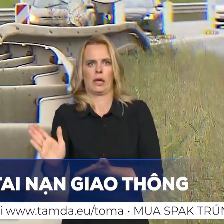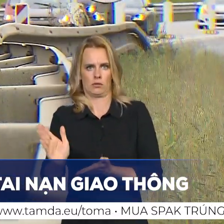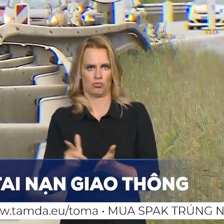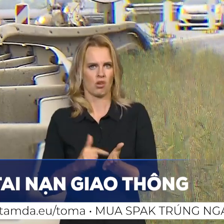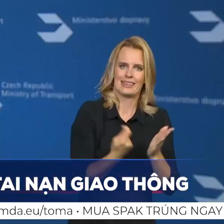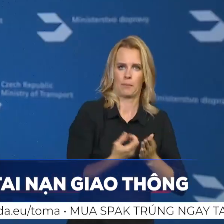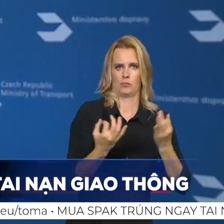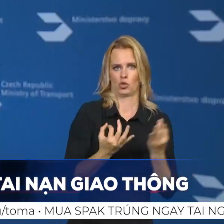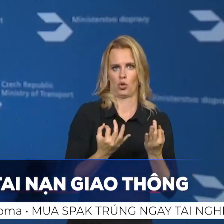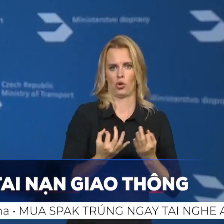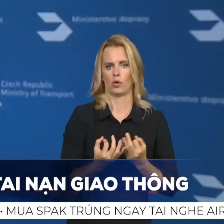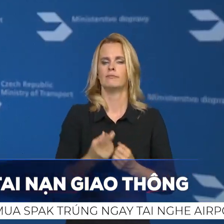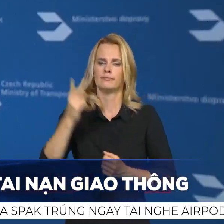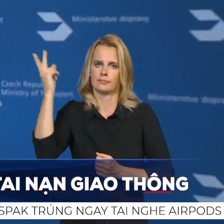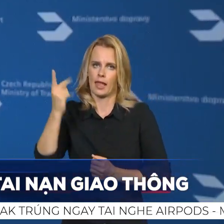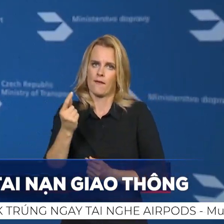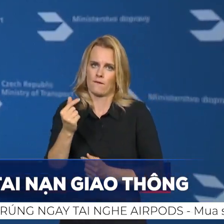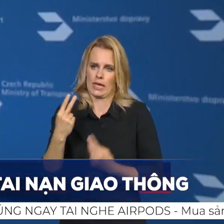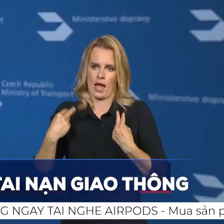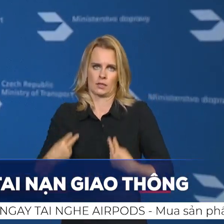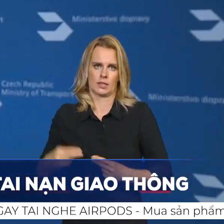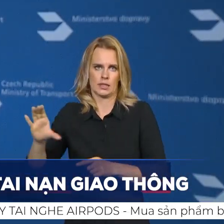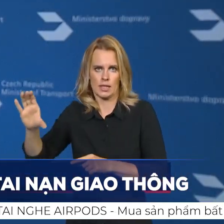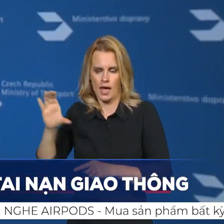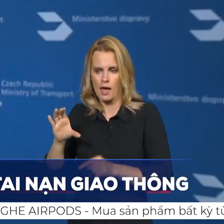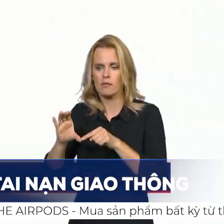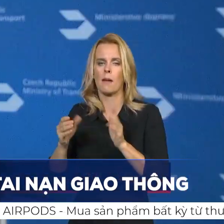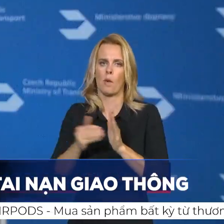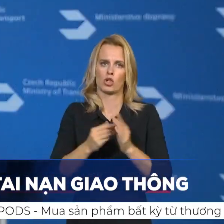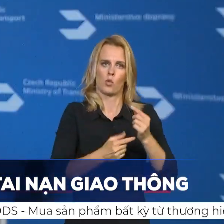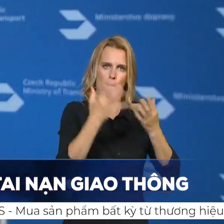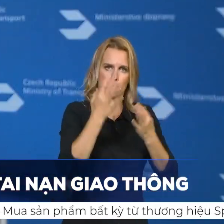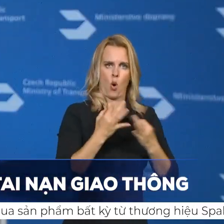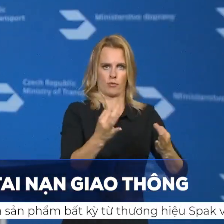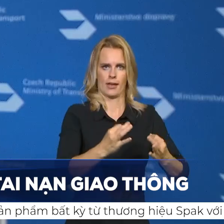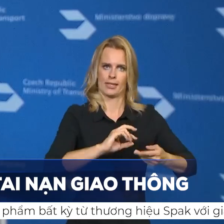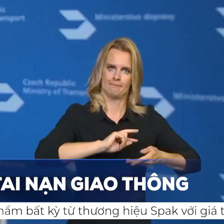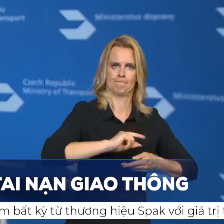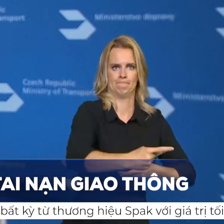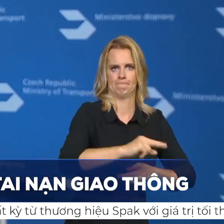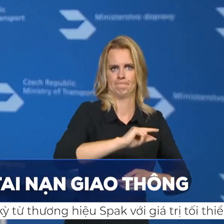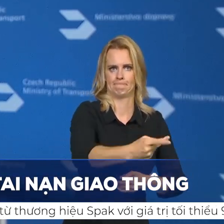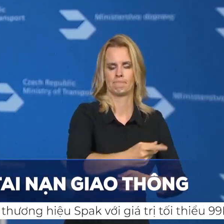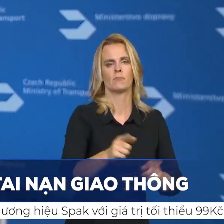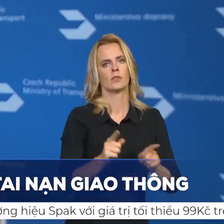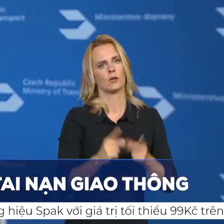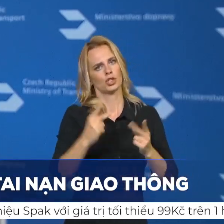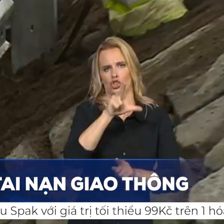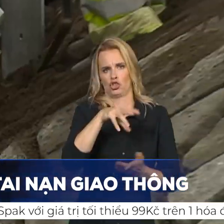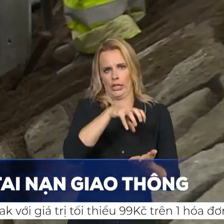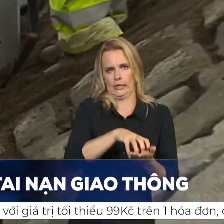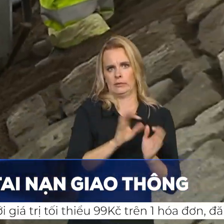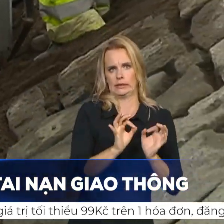theo như bộ trưởng giao thông họ sẽ thay đổi những lan can cũ nhưng đồng thời họ kêu gọi những người tài xế nên cẩn thận hơn trong việc lái xe